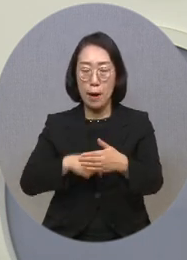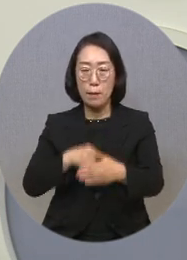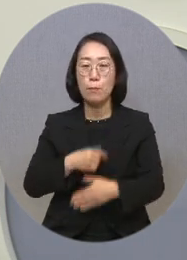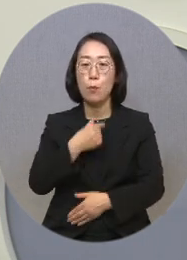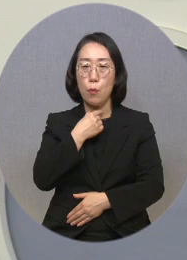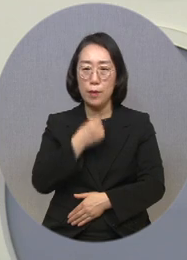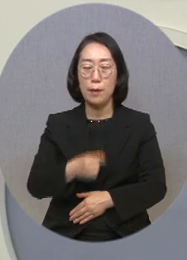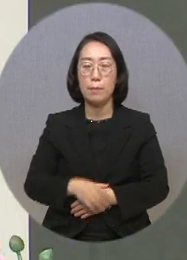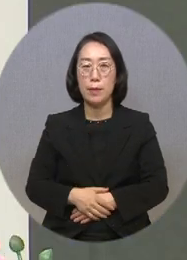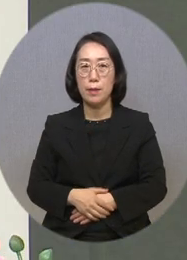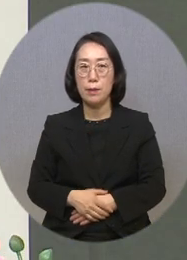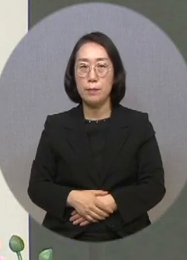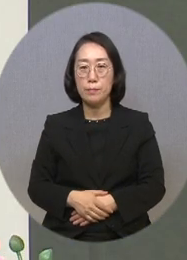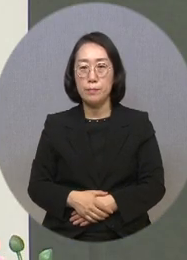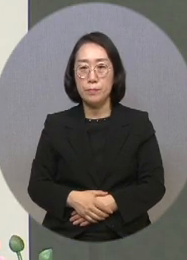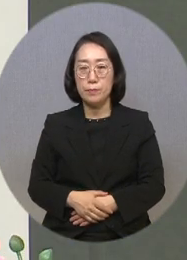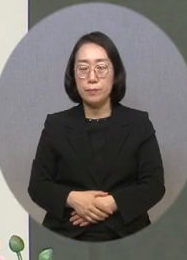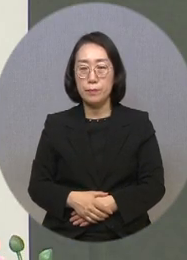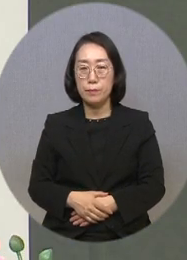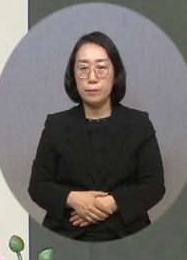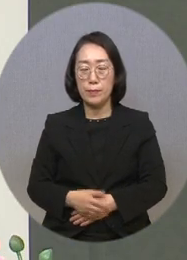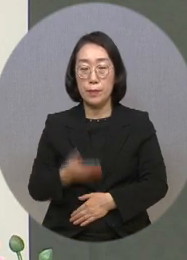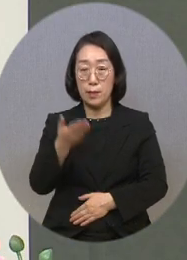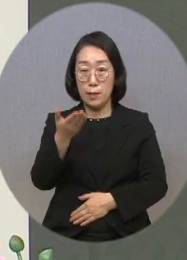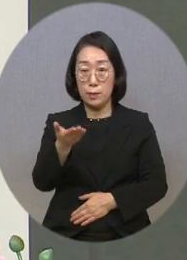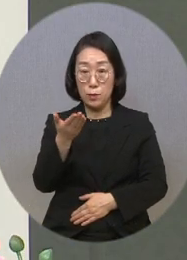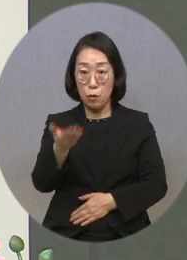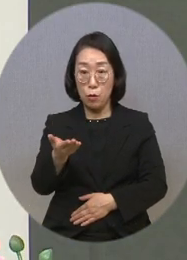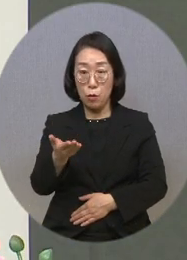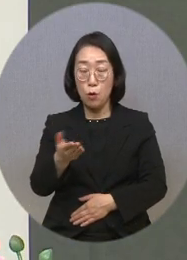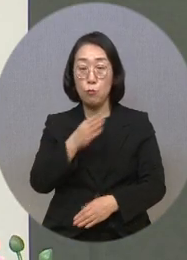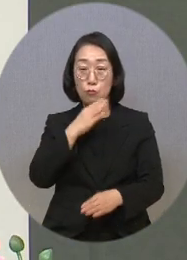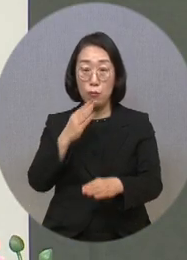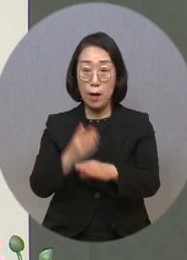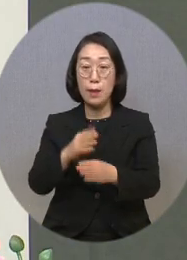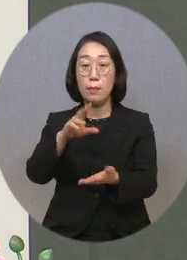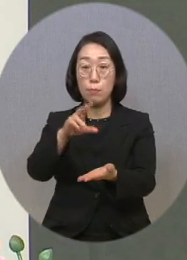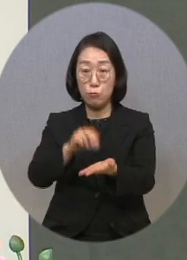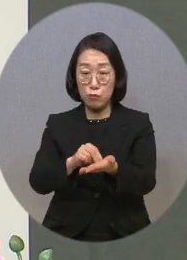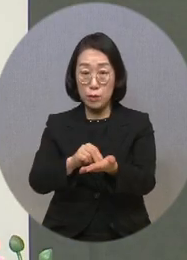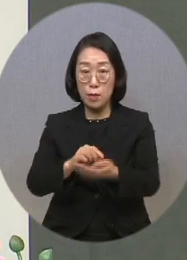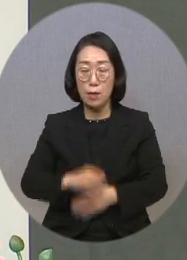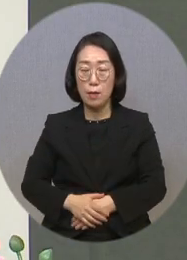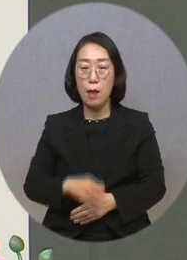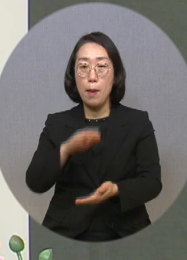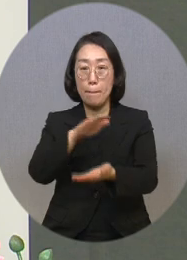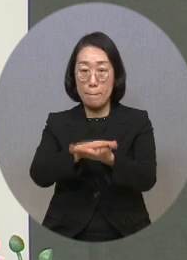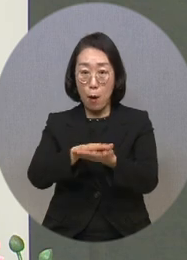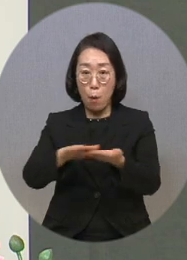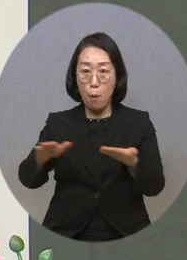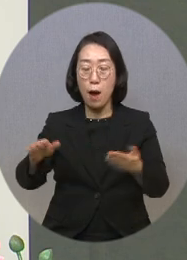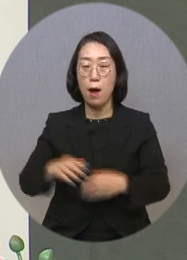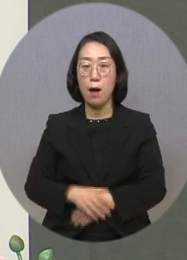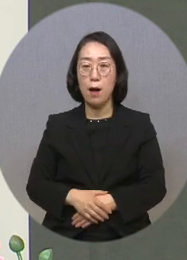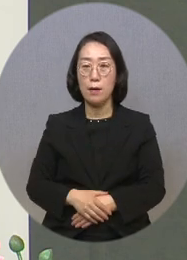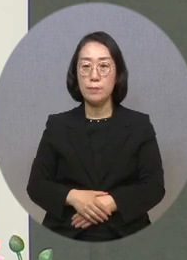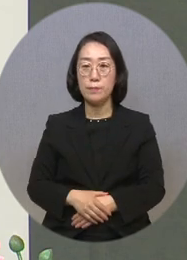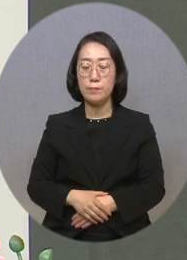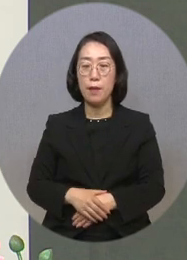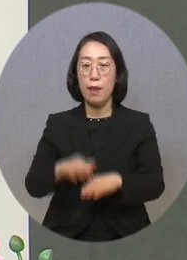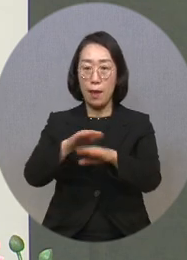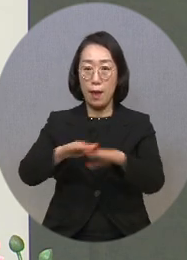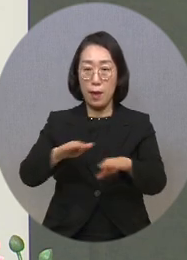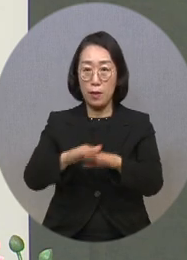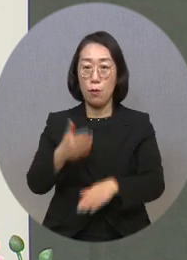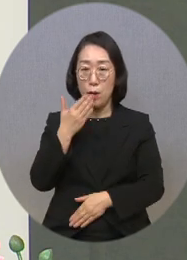단양의 양백산에요. 예. 네. 그래서 이제 그런 남북 문제의 평화적인 문제가 해결될